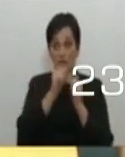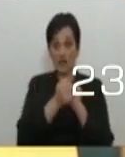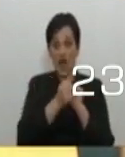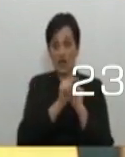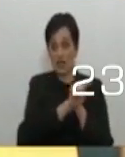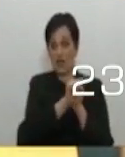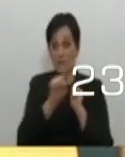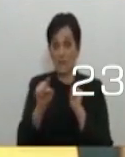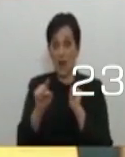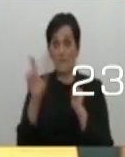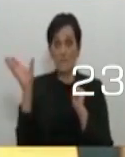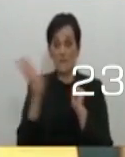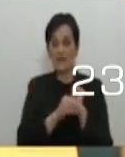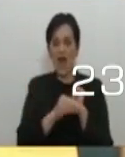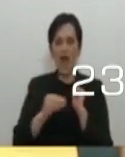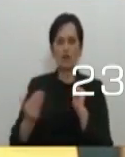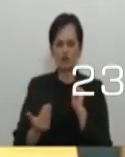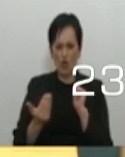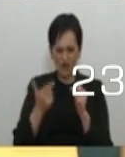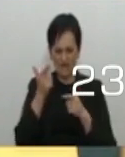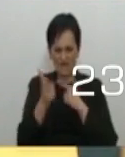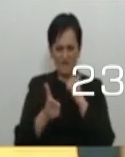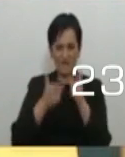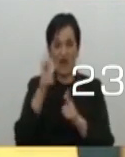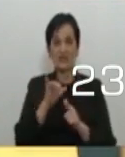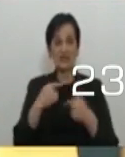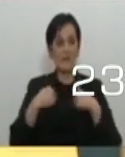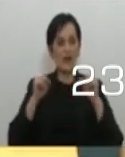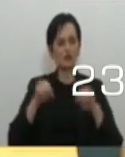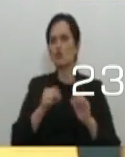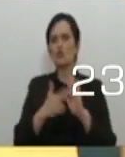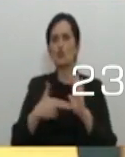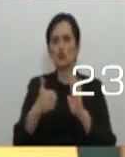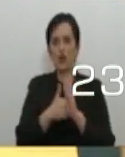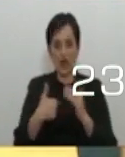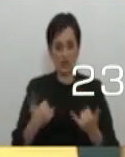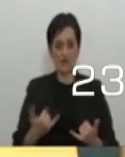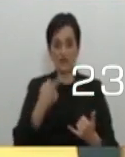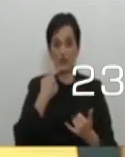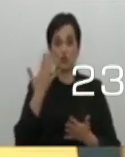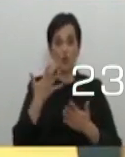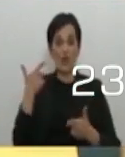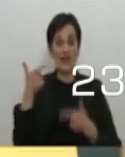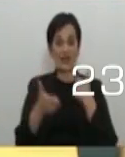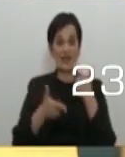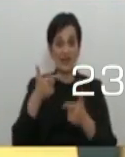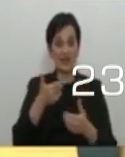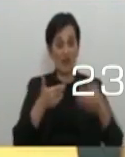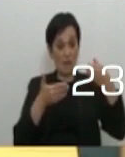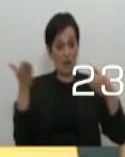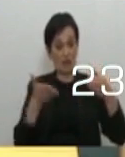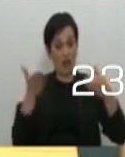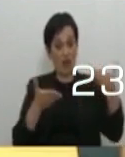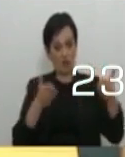მათგანმა, მთელი ცხოვრება ვაგინებდი ყველგან, სადაც ამის საშუალება მქონდა უკაცრავად რომ ტრიბუნიდან ამას ვსაუბრობ და თუ გინება მათი დღეგრძელობა, კი ბატონო